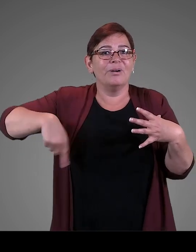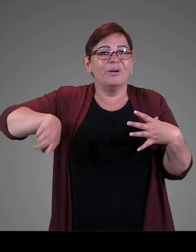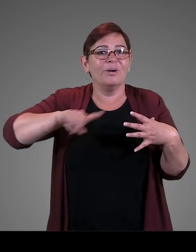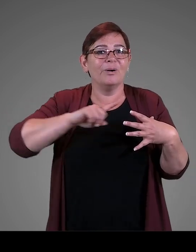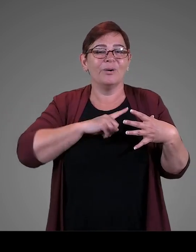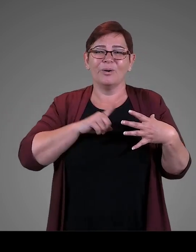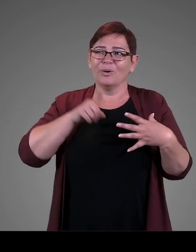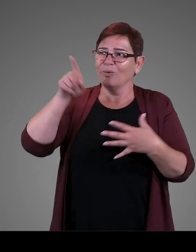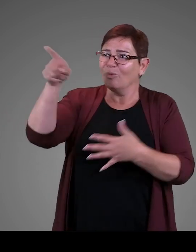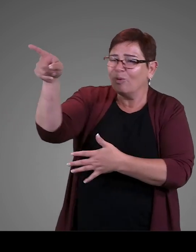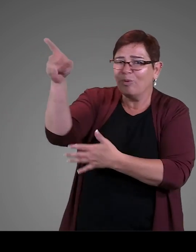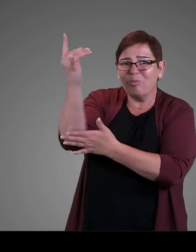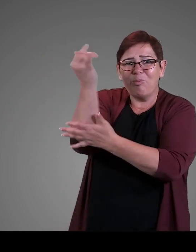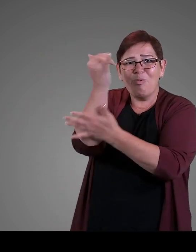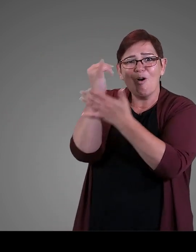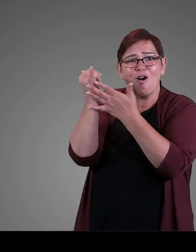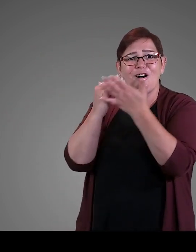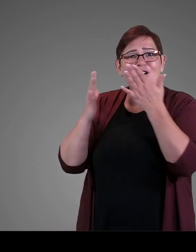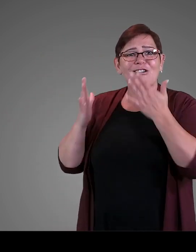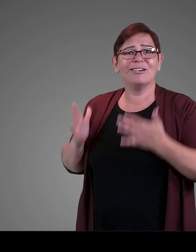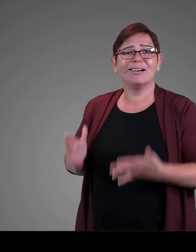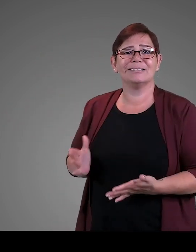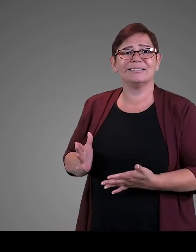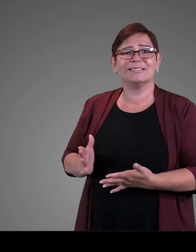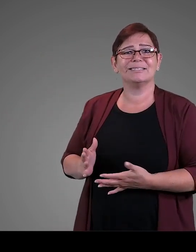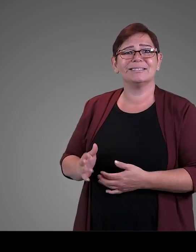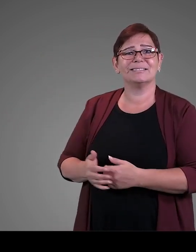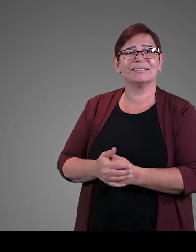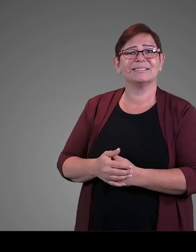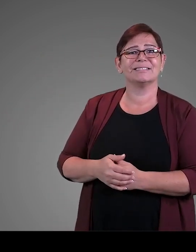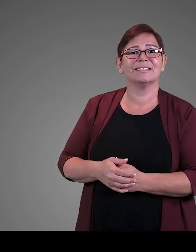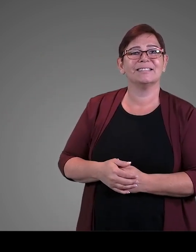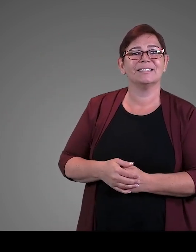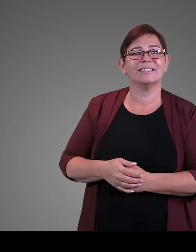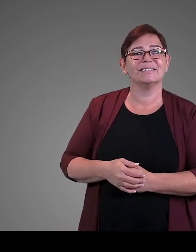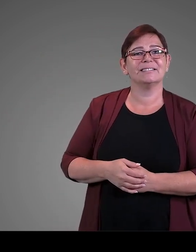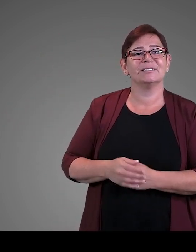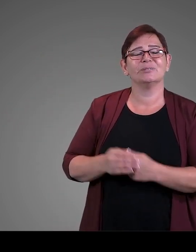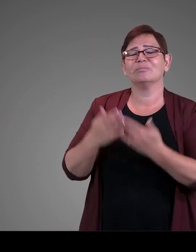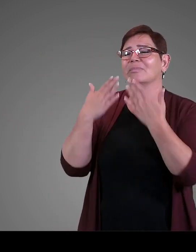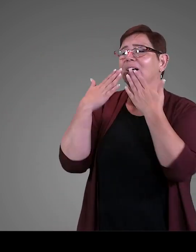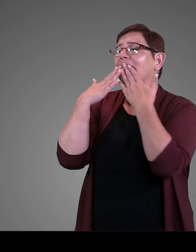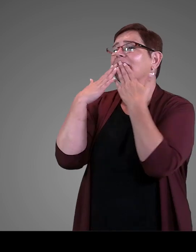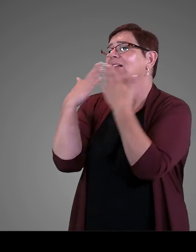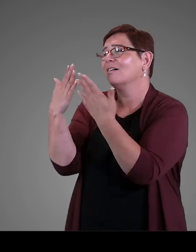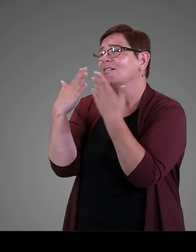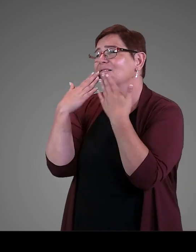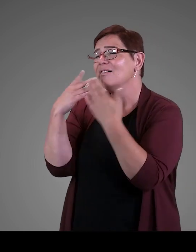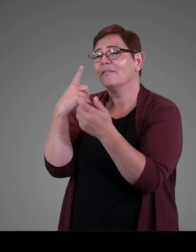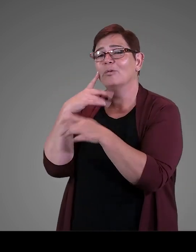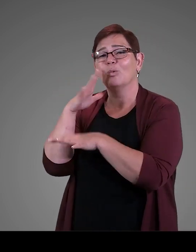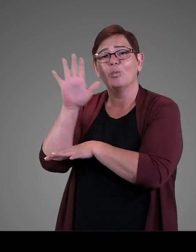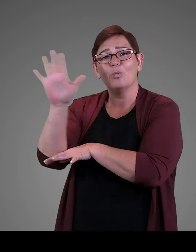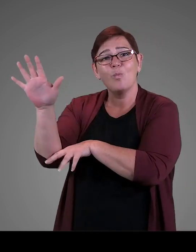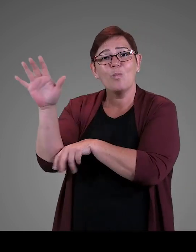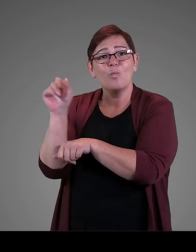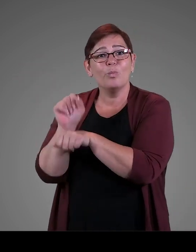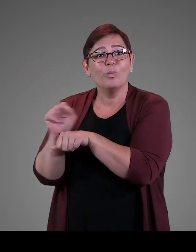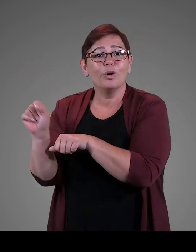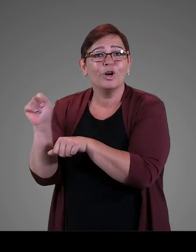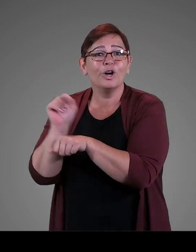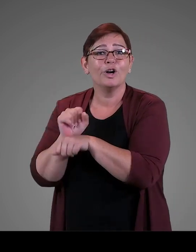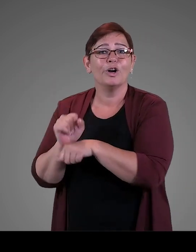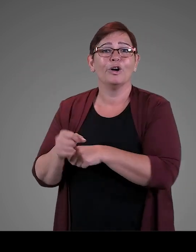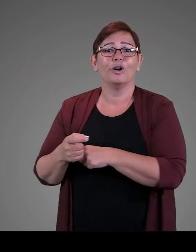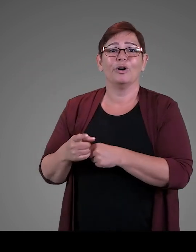Alors, merci énormément pour ton travail, puis d'avoir travaillé, de coordonner ce forum-là. Voilà.